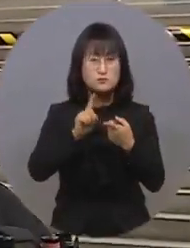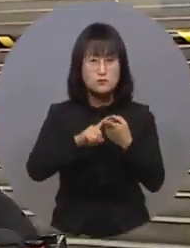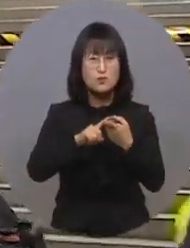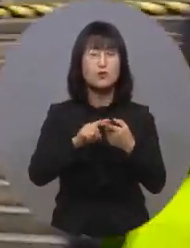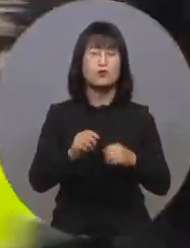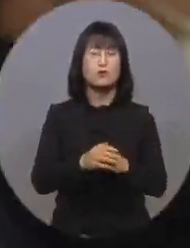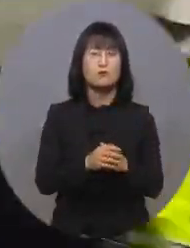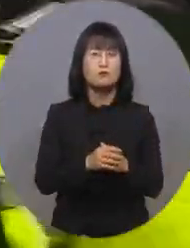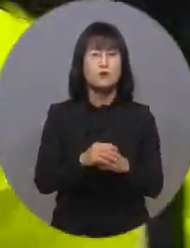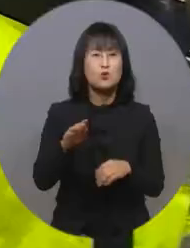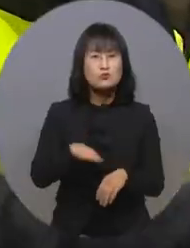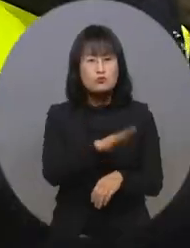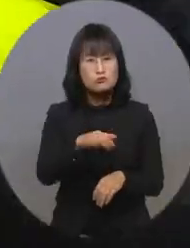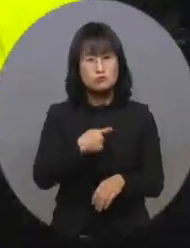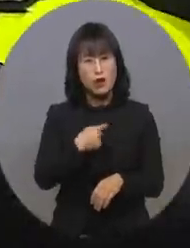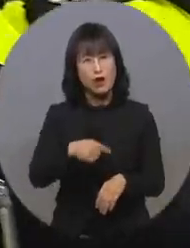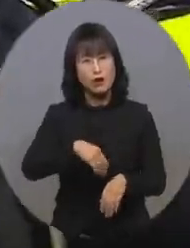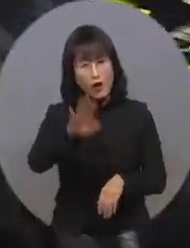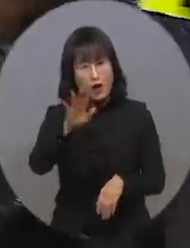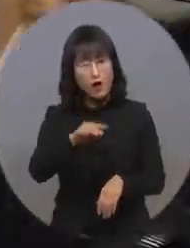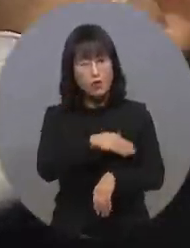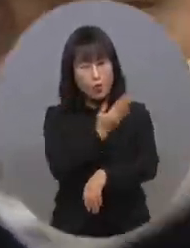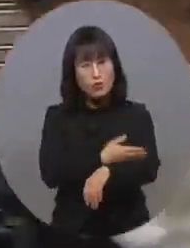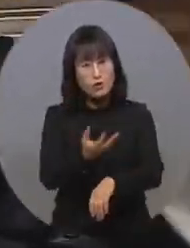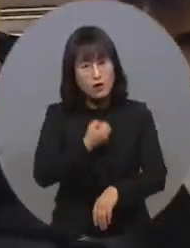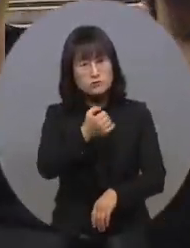아니에요 지금.